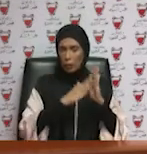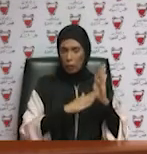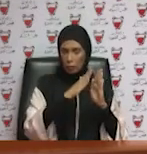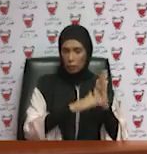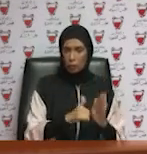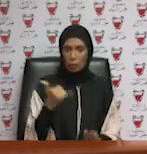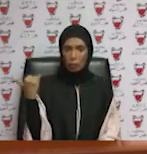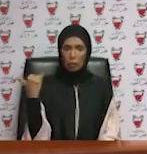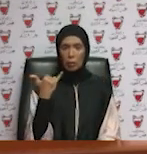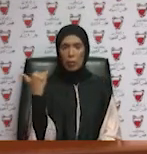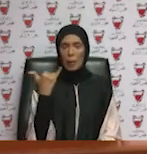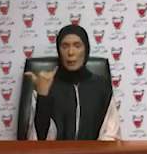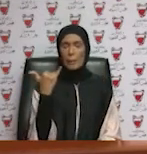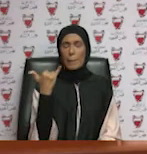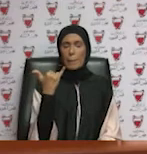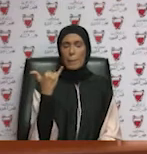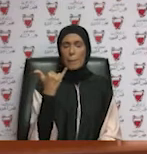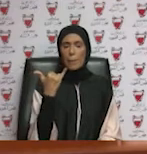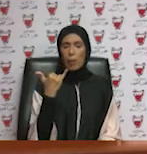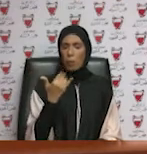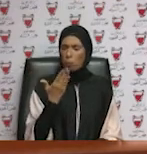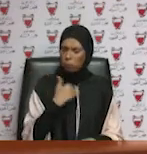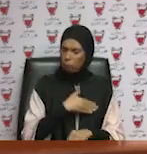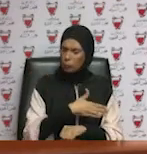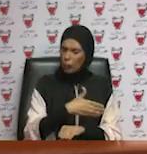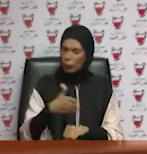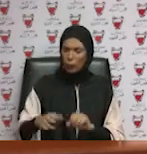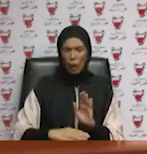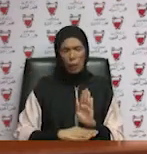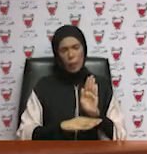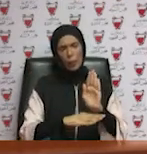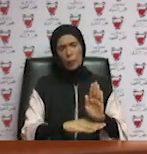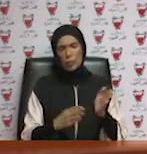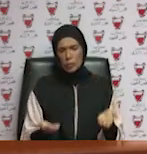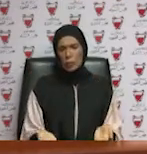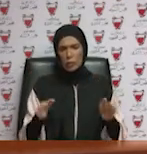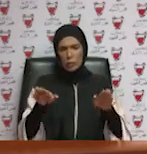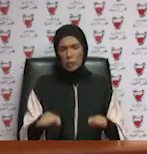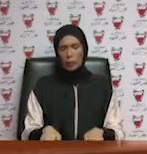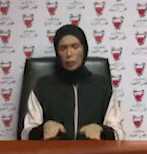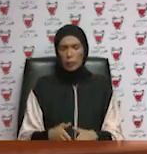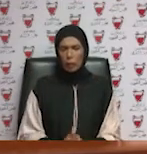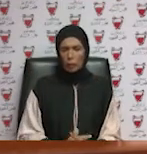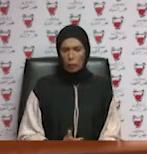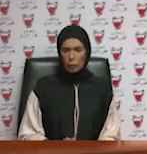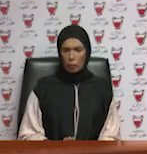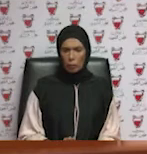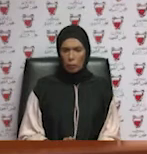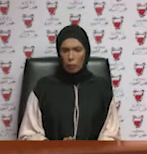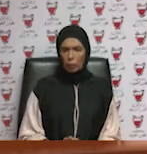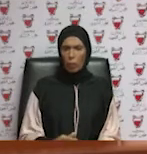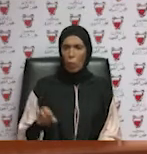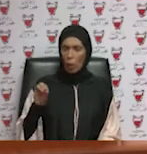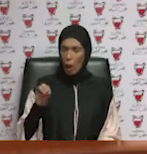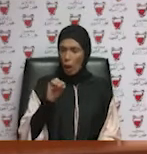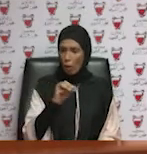الهامة إنهم يعني ما يأخرون عرضها على المجلس حتى نقدر نبدي